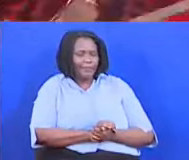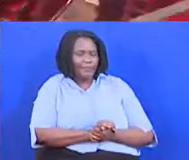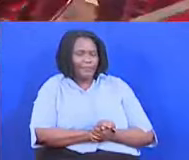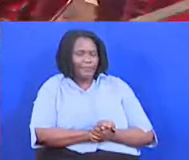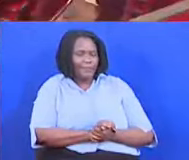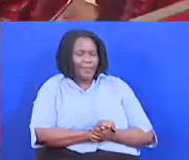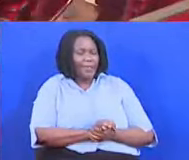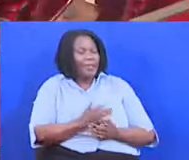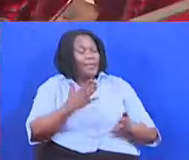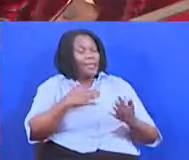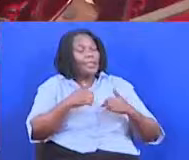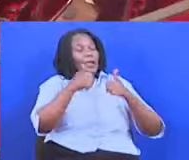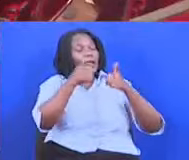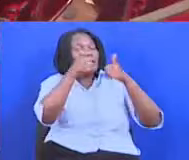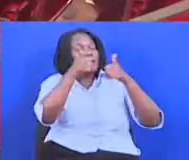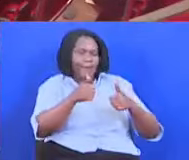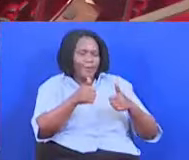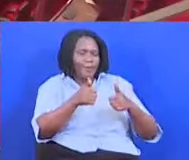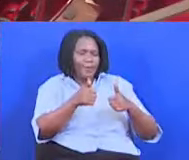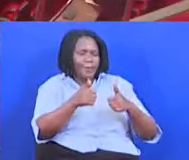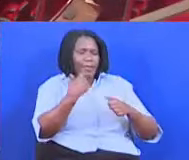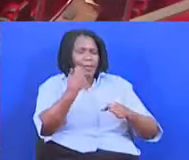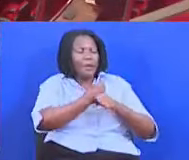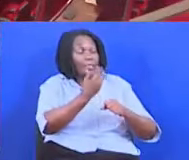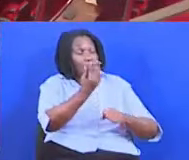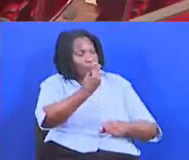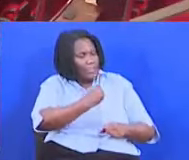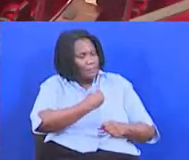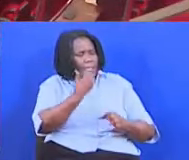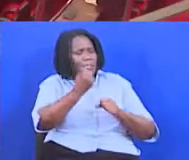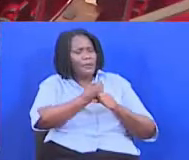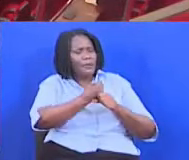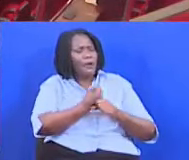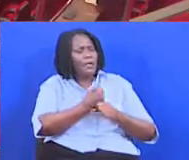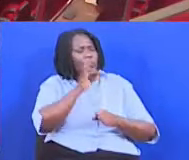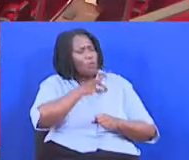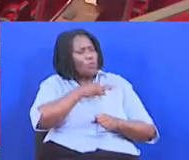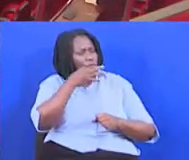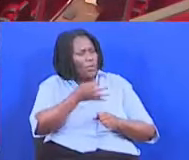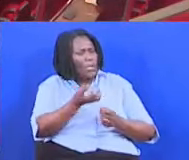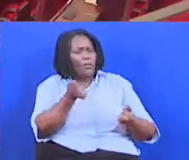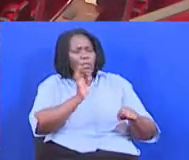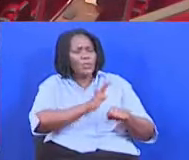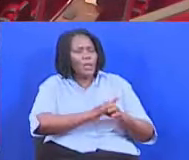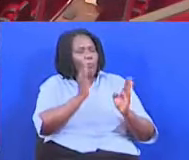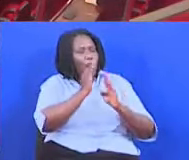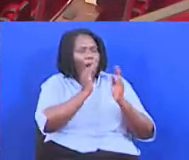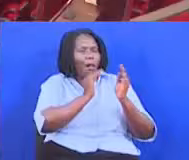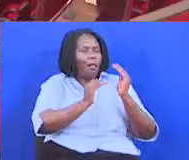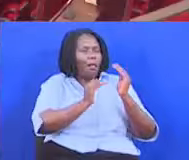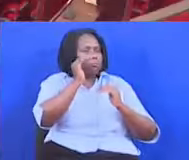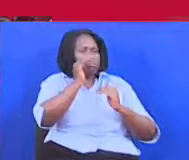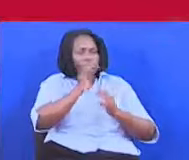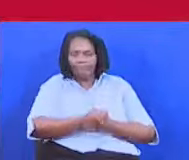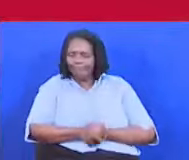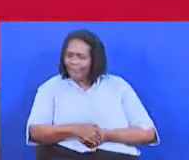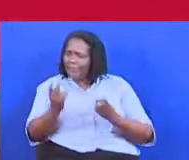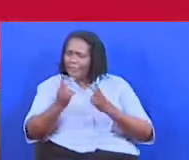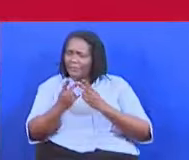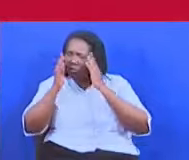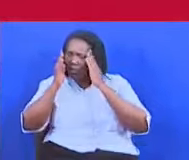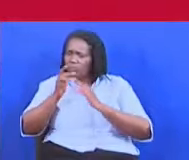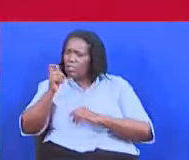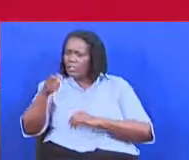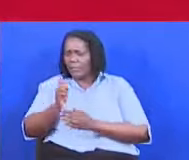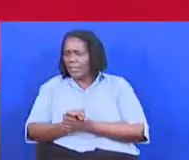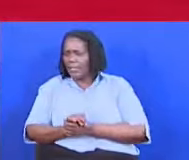kwa weledi kwa maslahi mapana ya Watanzania. Lakini Mheshimiwa Spika, nikushukuru wewe binafsi pia, umekuwa mlezi wetu,